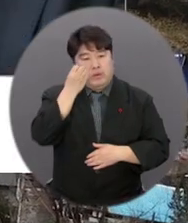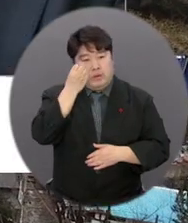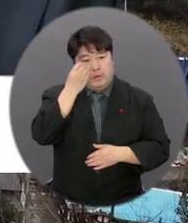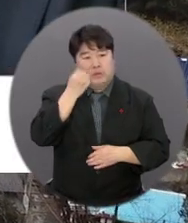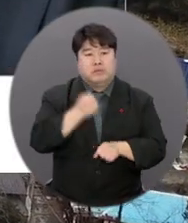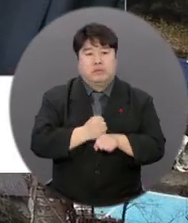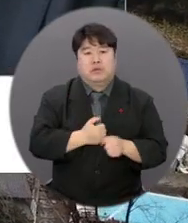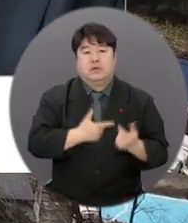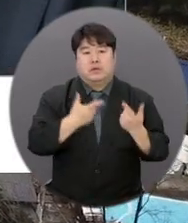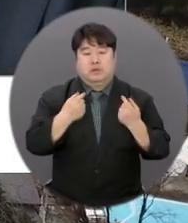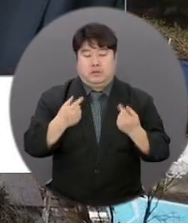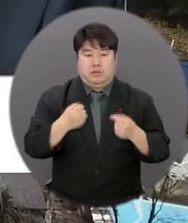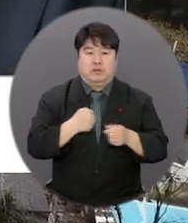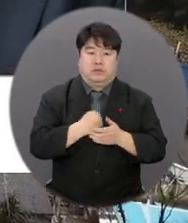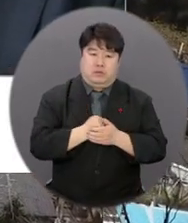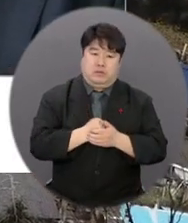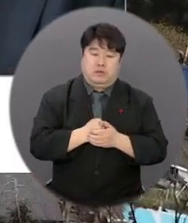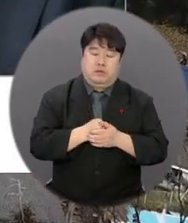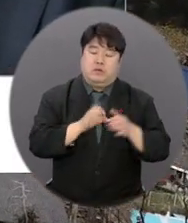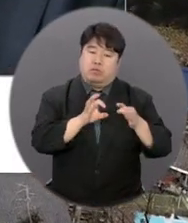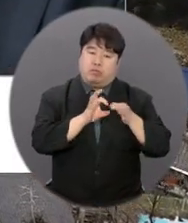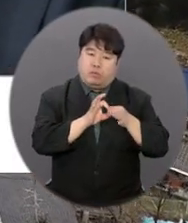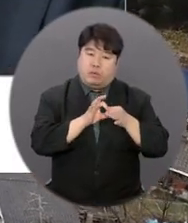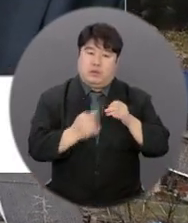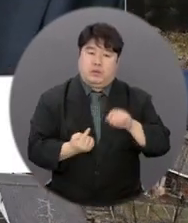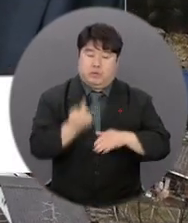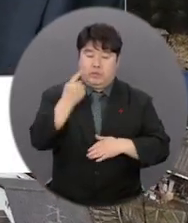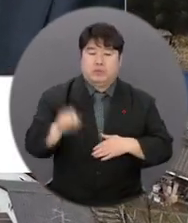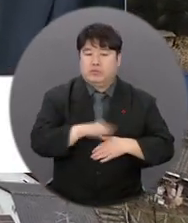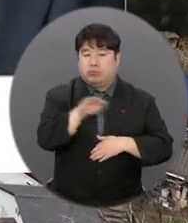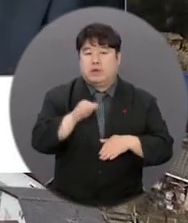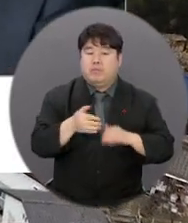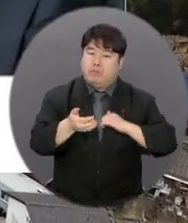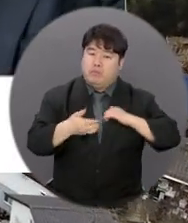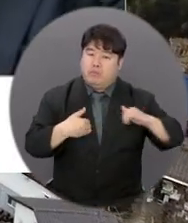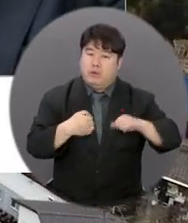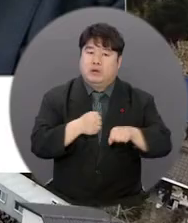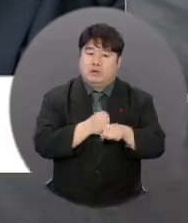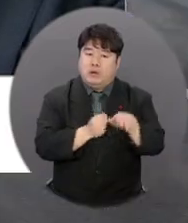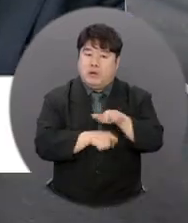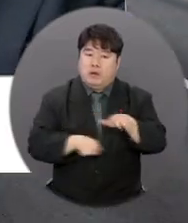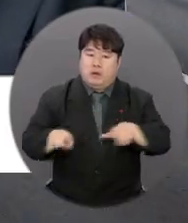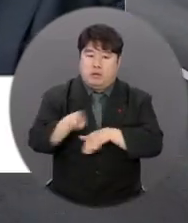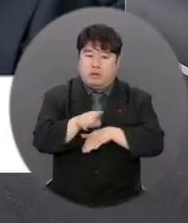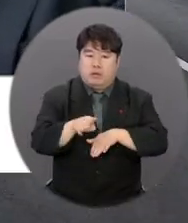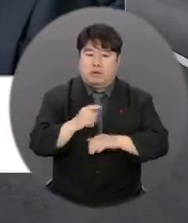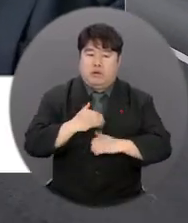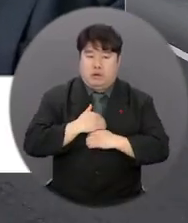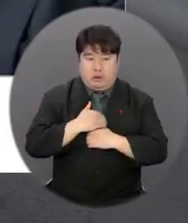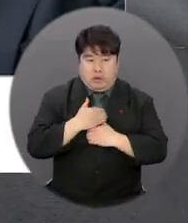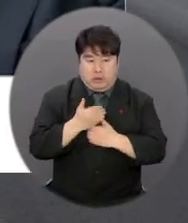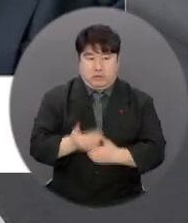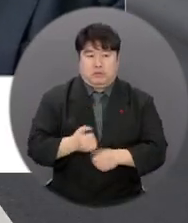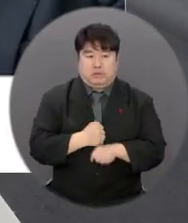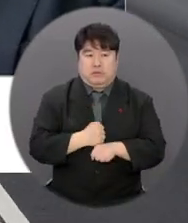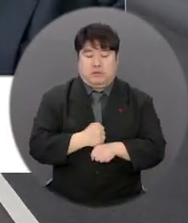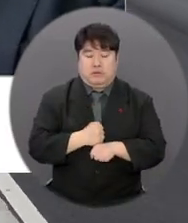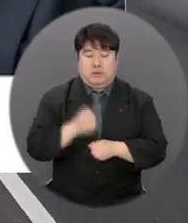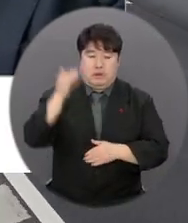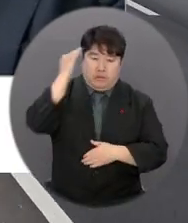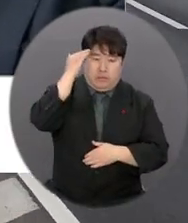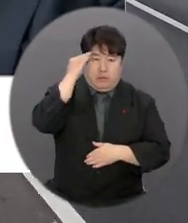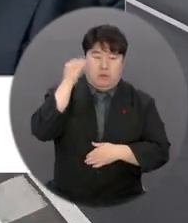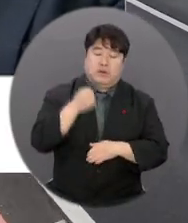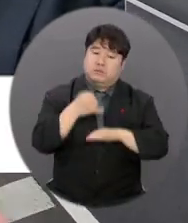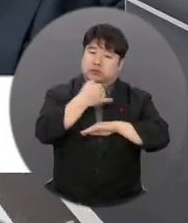경우입니다. 이렇게 그런 개연성이 높은 우리가 미리 어떻게 보면 앞장서서 이렇게 안전을 저해하는